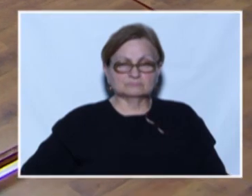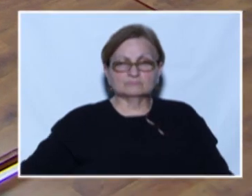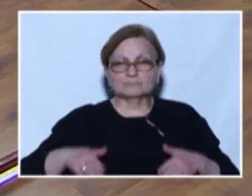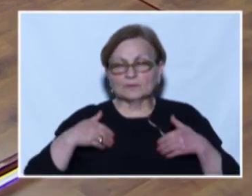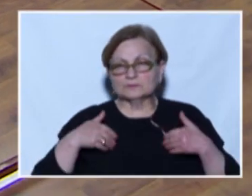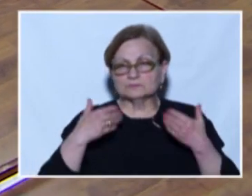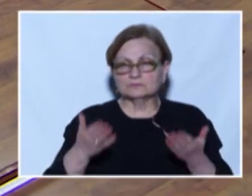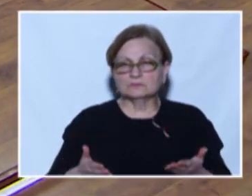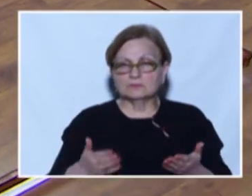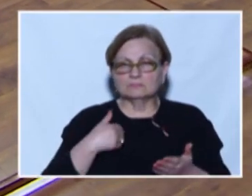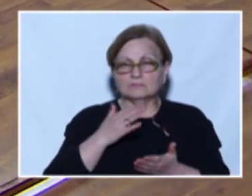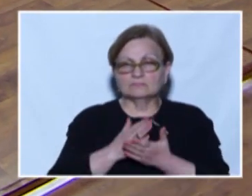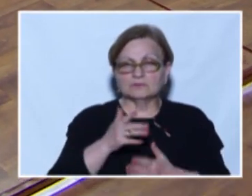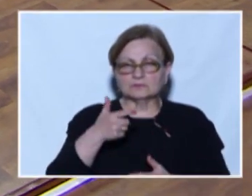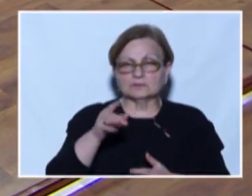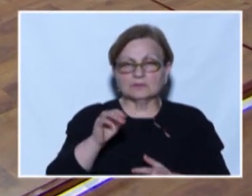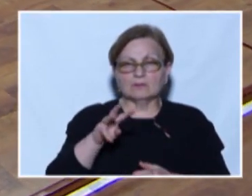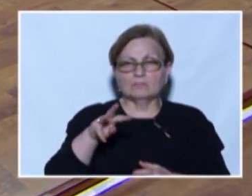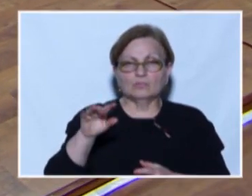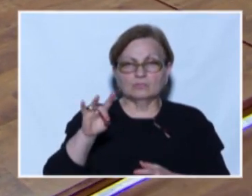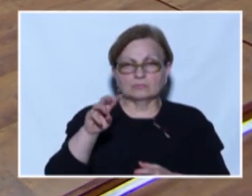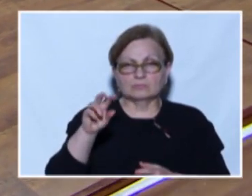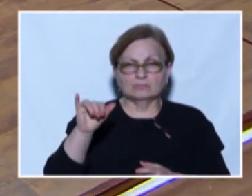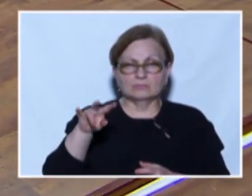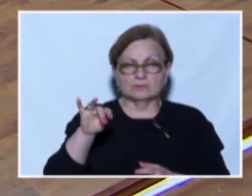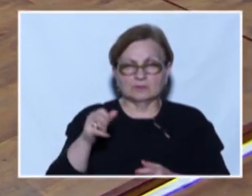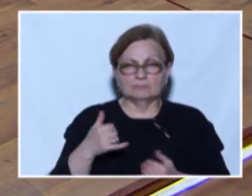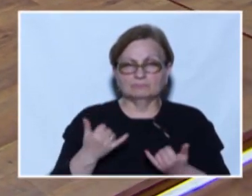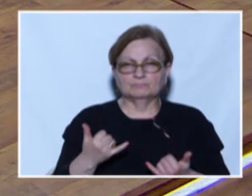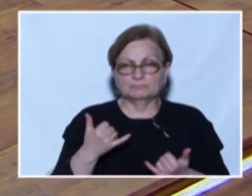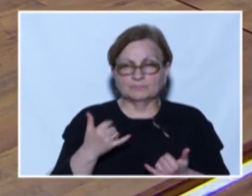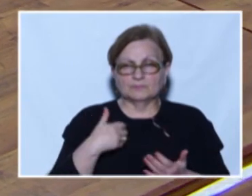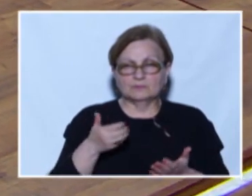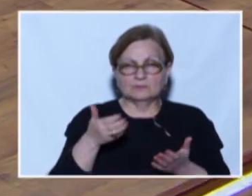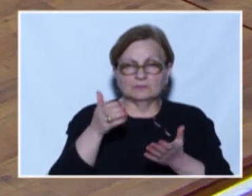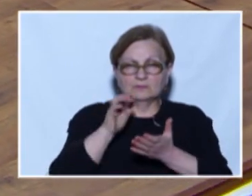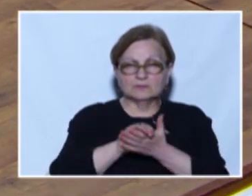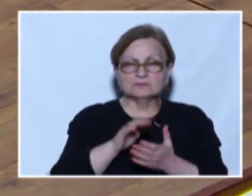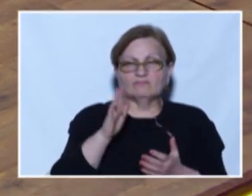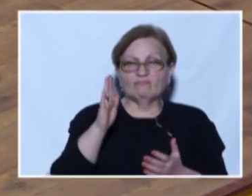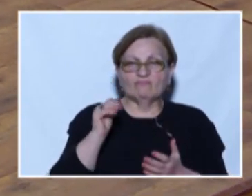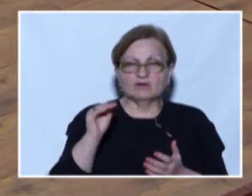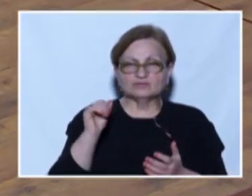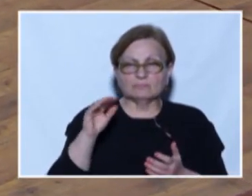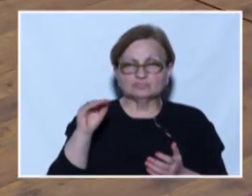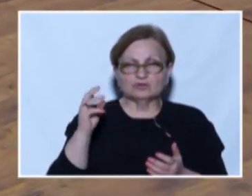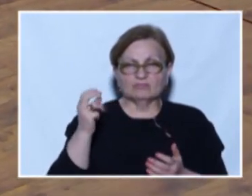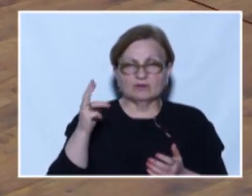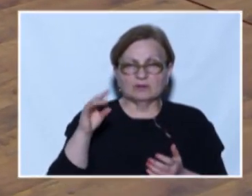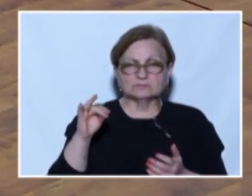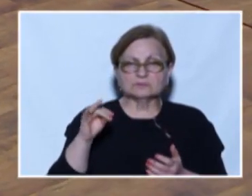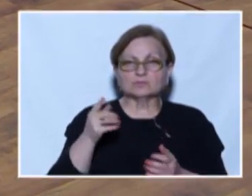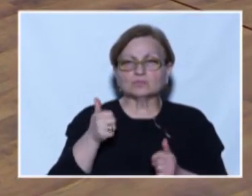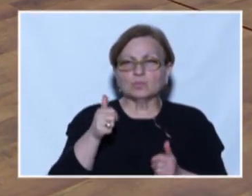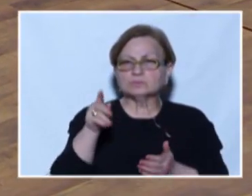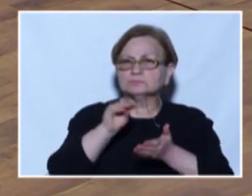მოგესალმებით. მე გახლავართ გია მურღულია. დღეს ჩვენ გავიცნობთ ვაჟაბ შაველას, როგორც